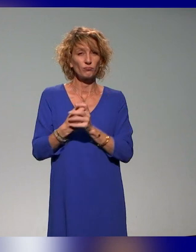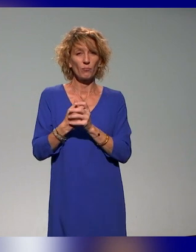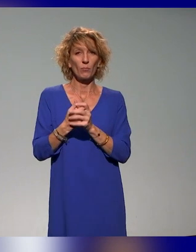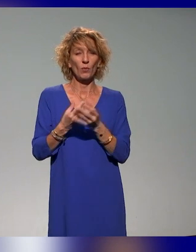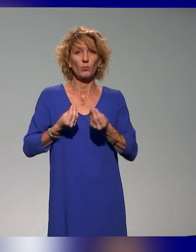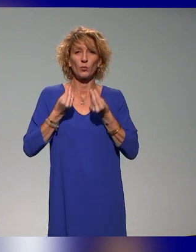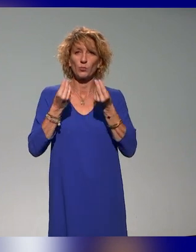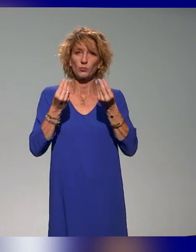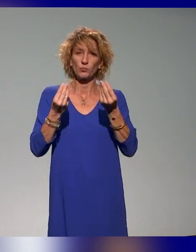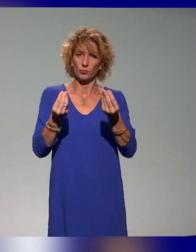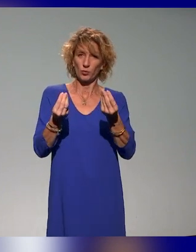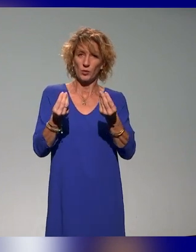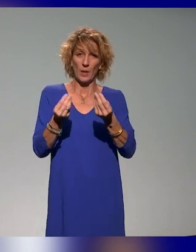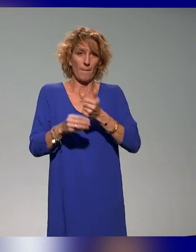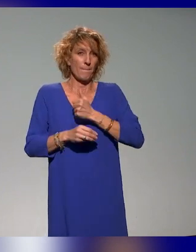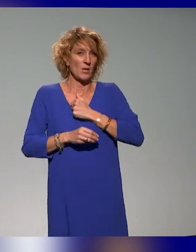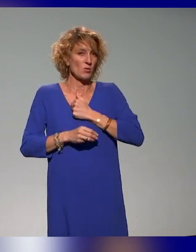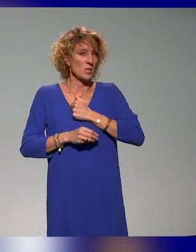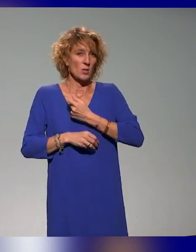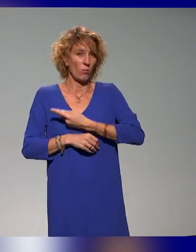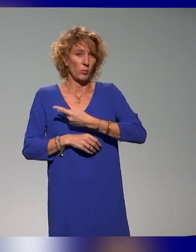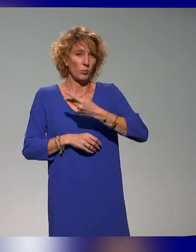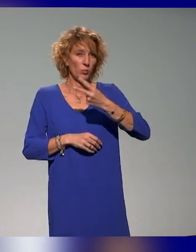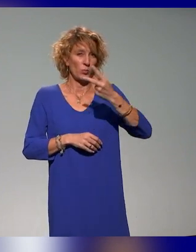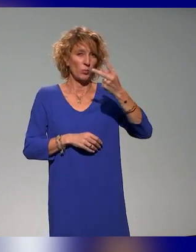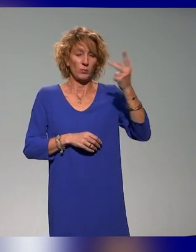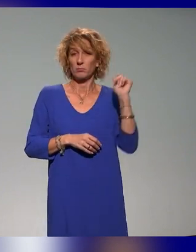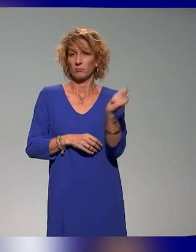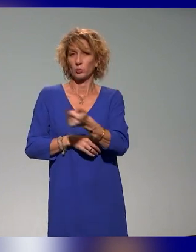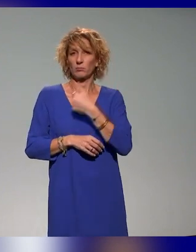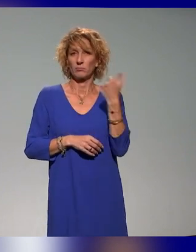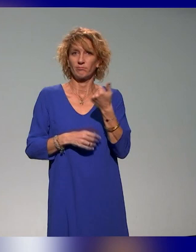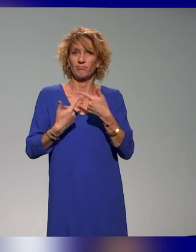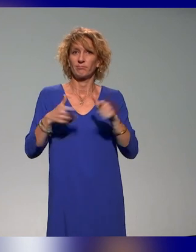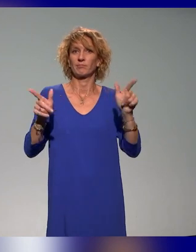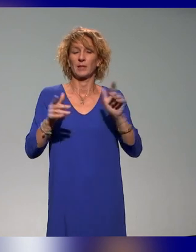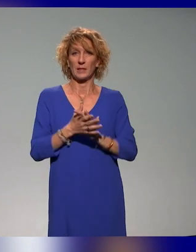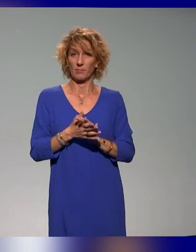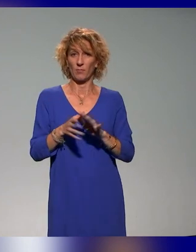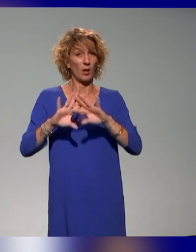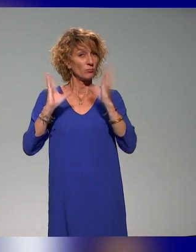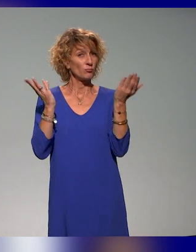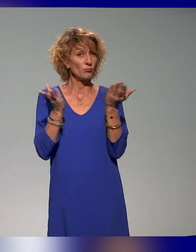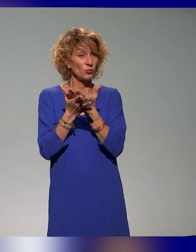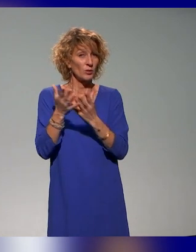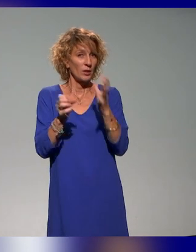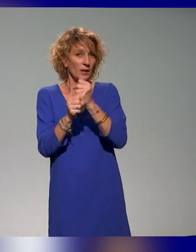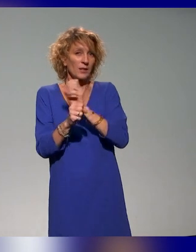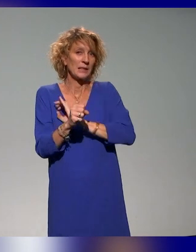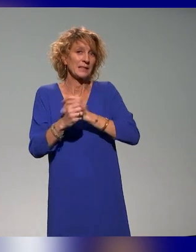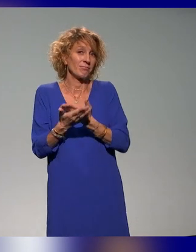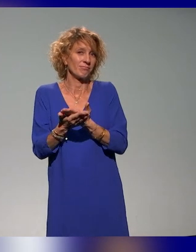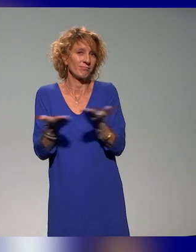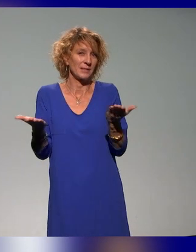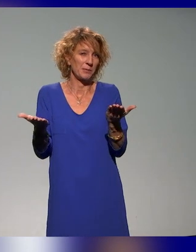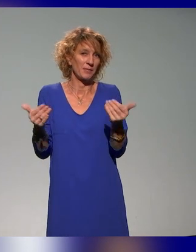augmenter la personnalisation de Moodle pour tout un chacun. Donc ça, c'est ce qu'on a mis en place. On a essayé de simplifier, de rendre un